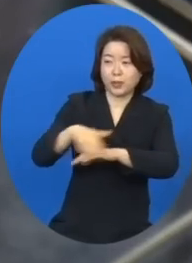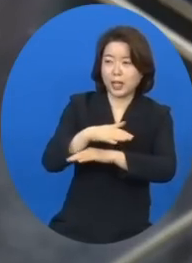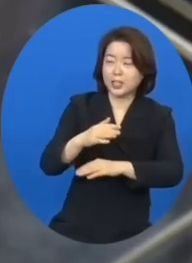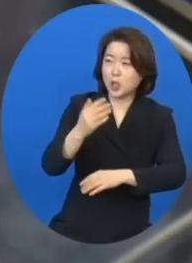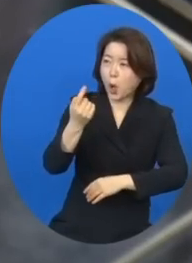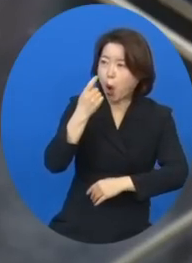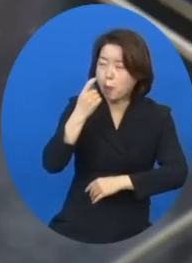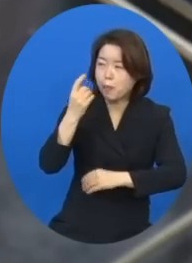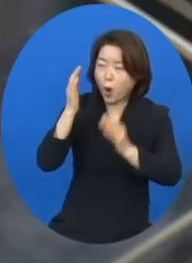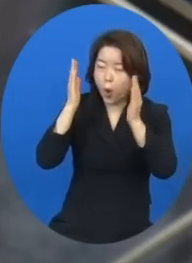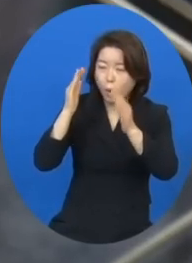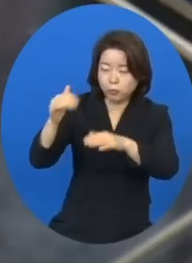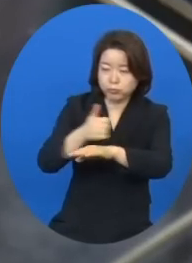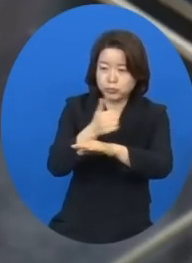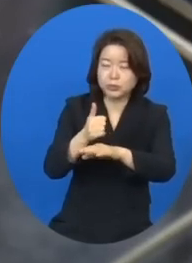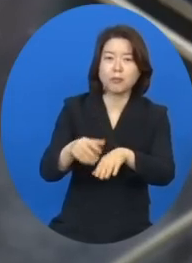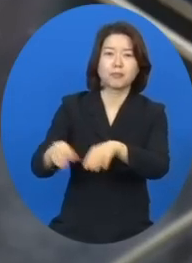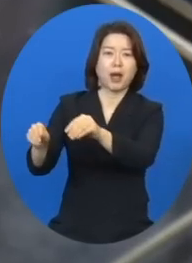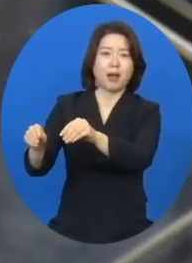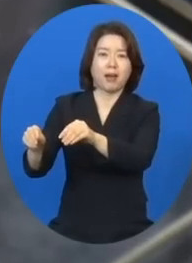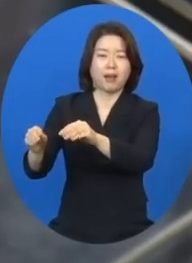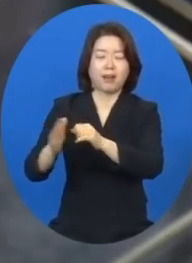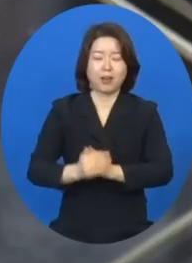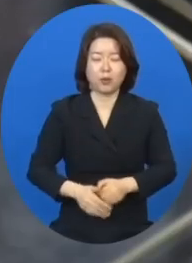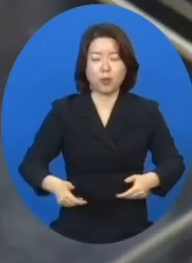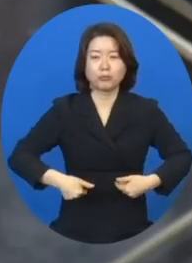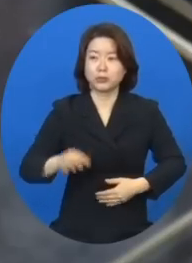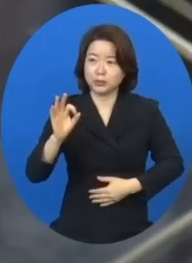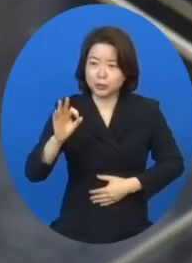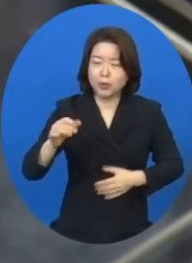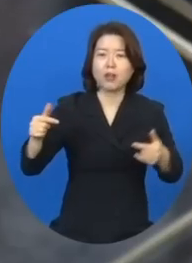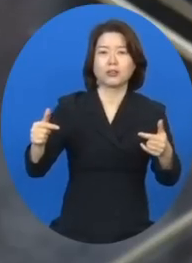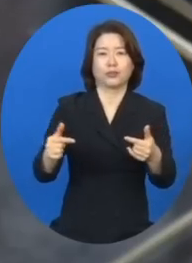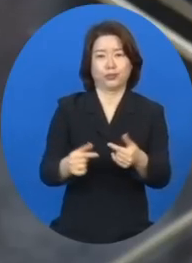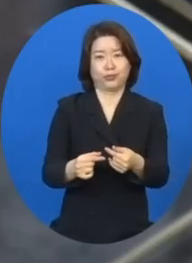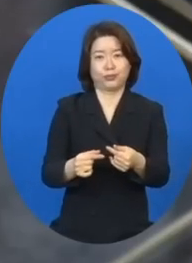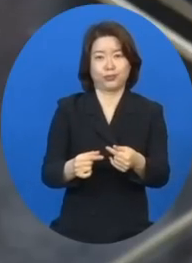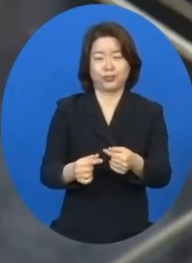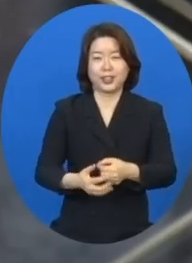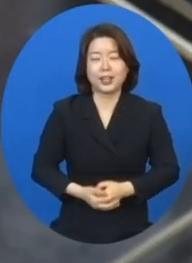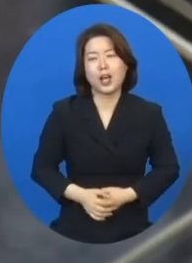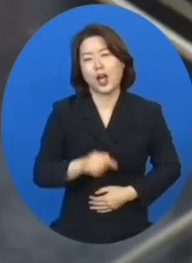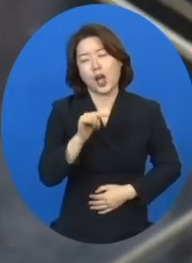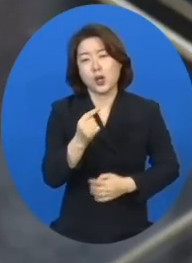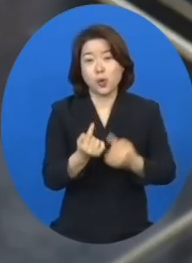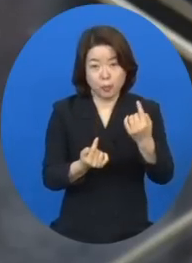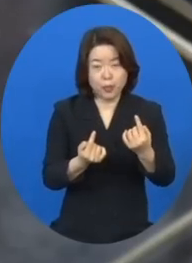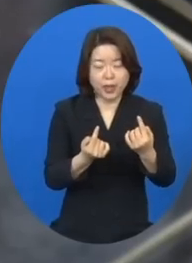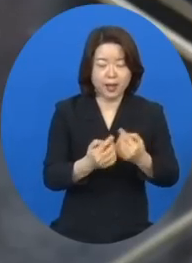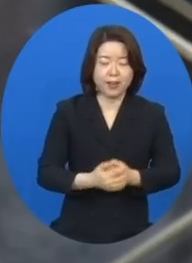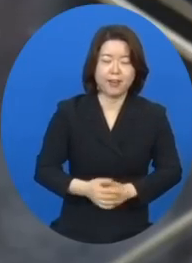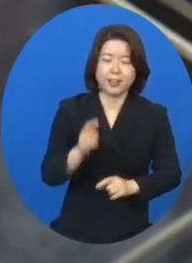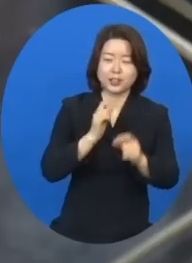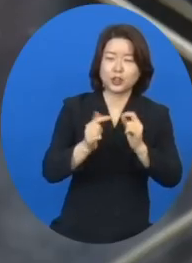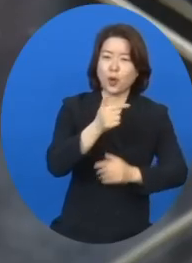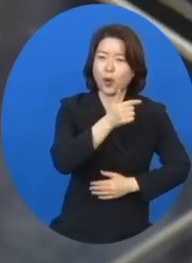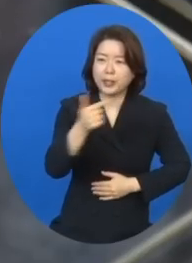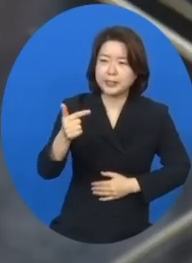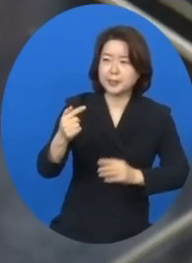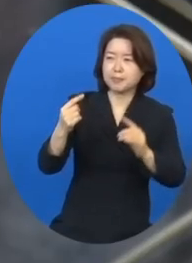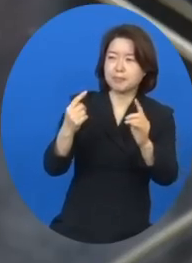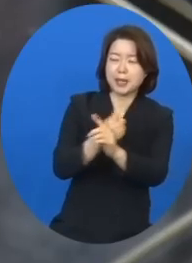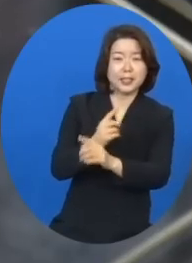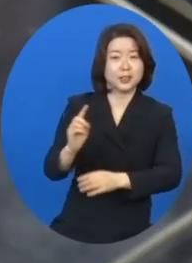학원도 끊기고요, 용돈도 줄었습니다. 사실 그보다 더 큰 변화를